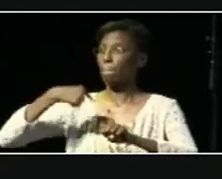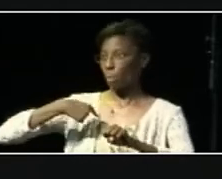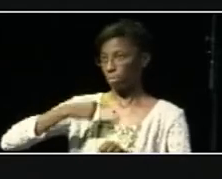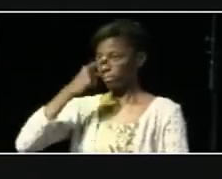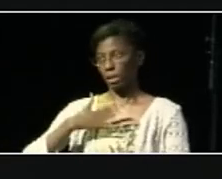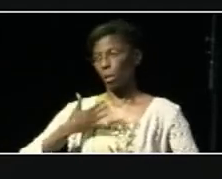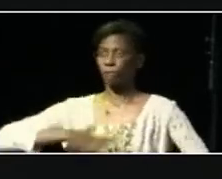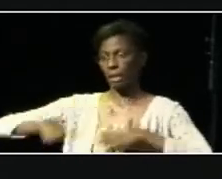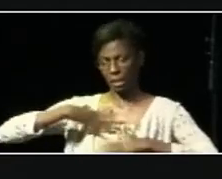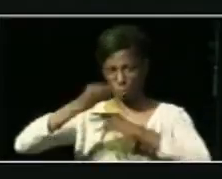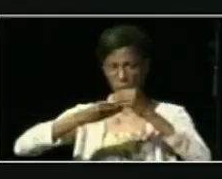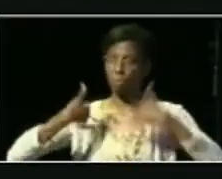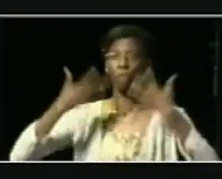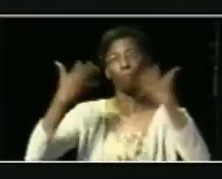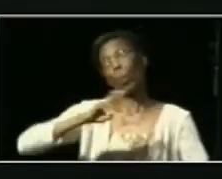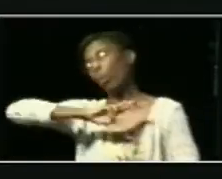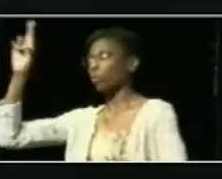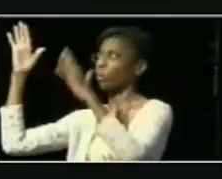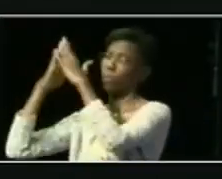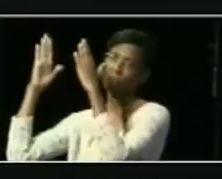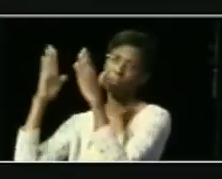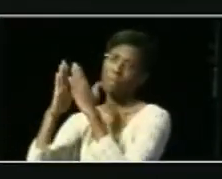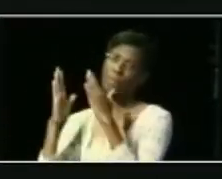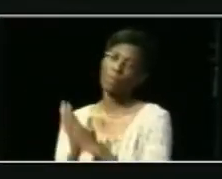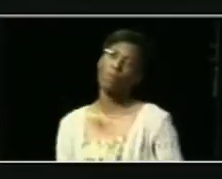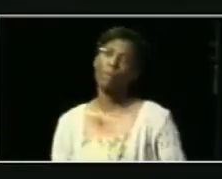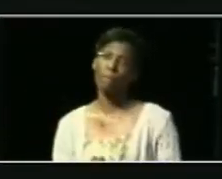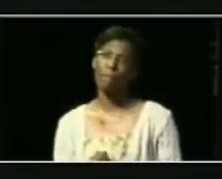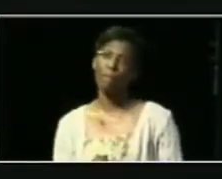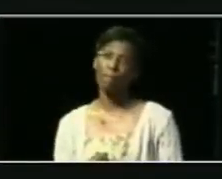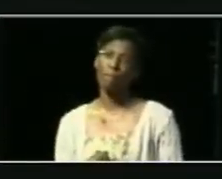je suis fatigué de ce monde. Je veux rentrer à la maison.